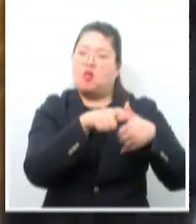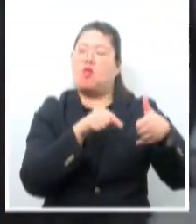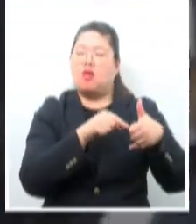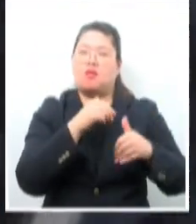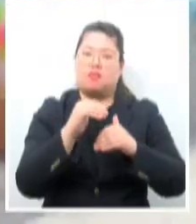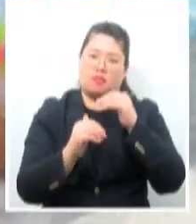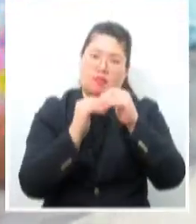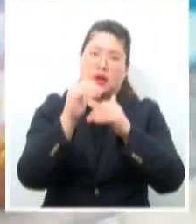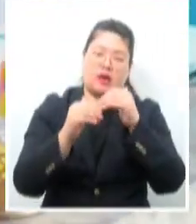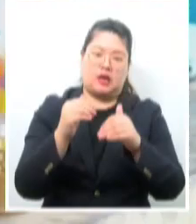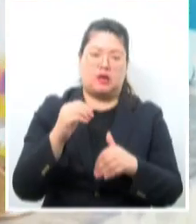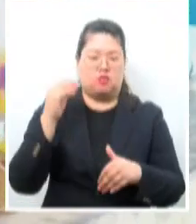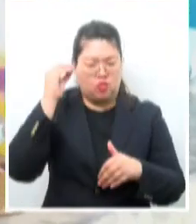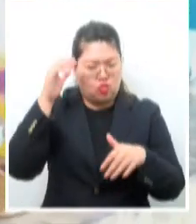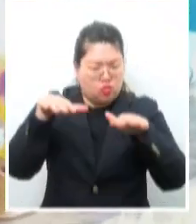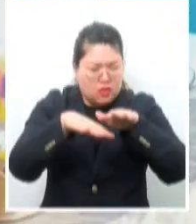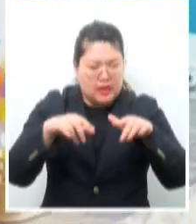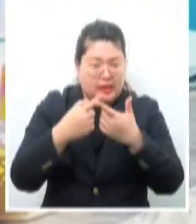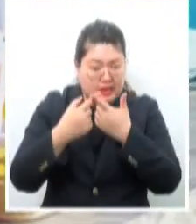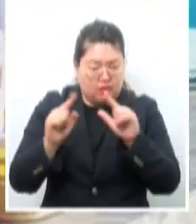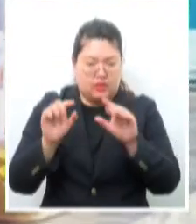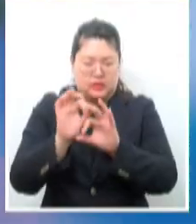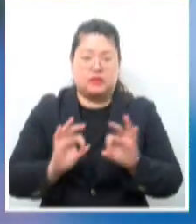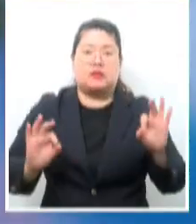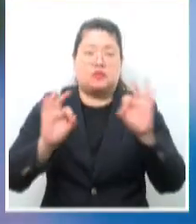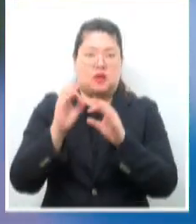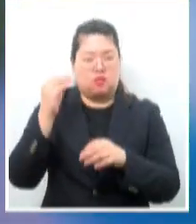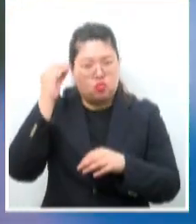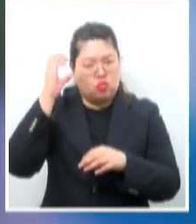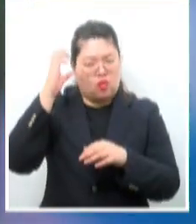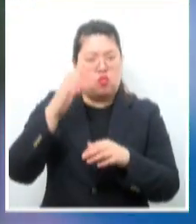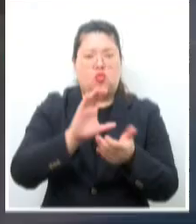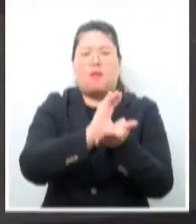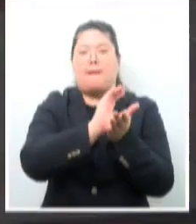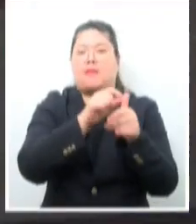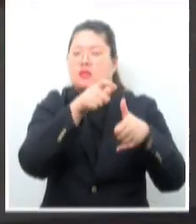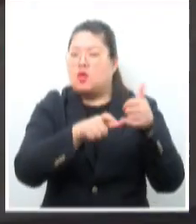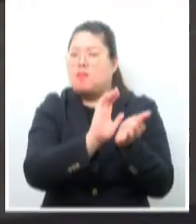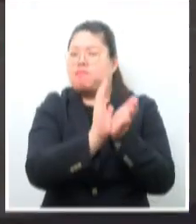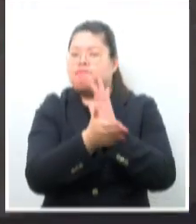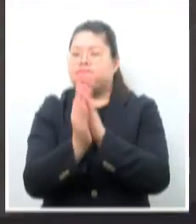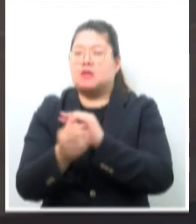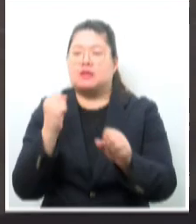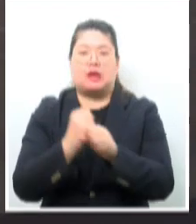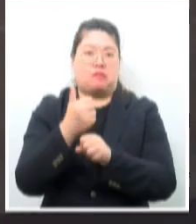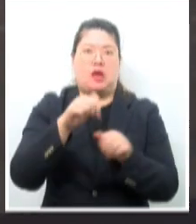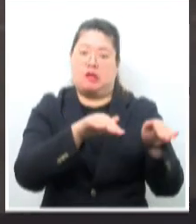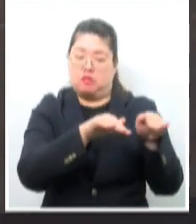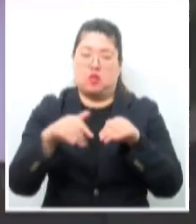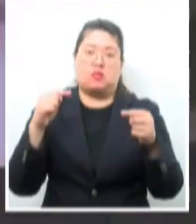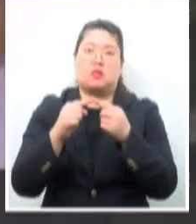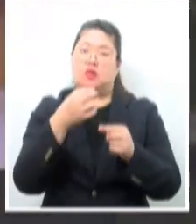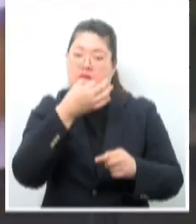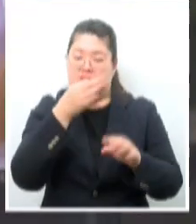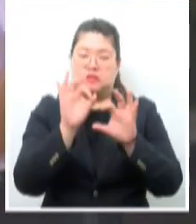ค่ hard skill แต่ควรมี soft skill ให้ปรับตัวตามสถานการณ์ได้การเตรียมความพร้อมในด้านอาชีพที่ส